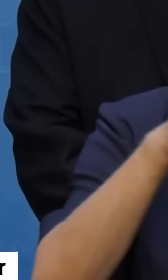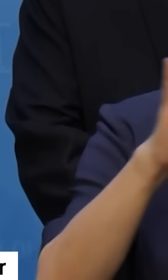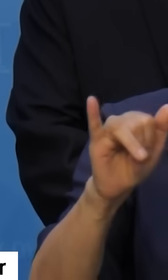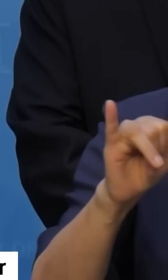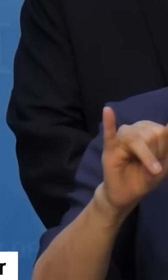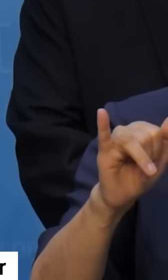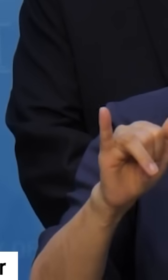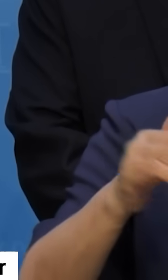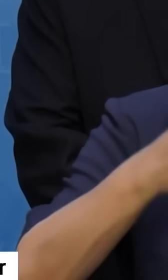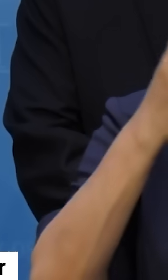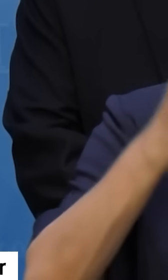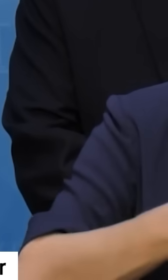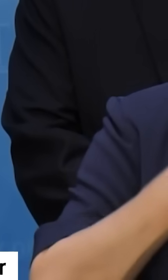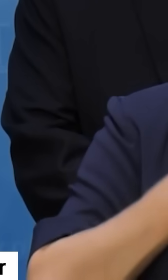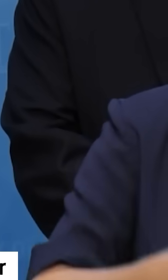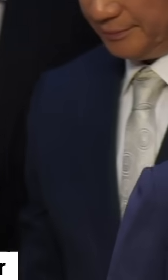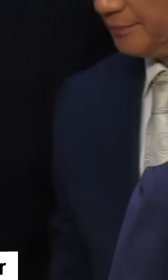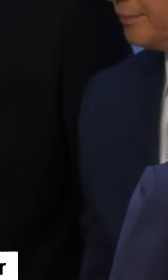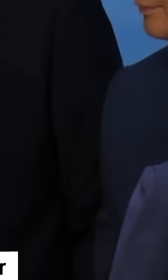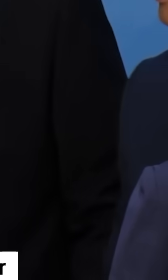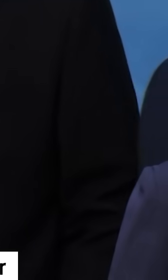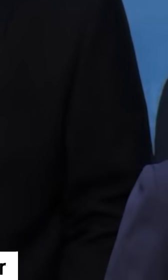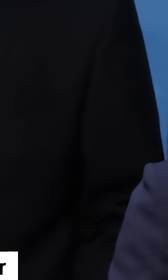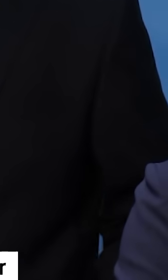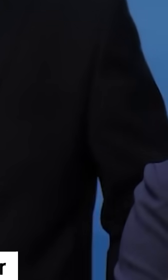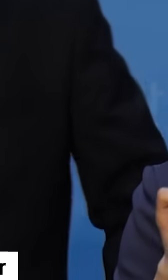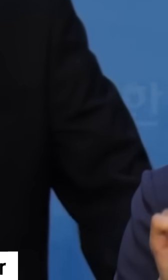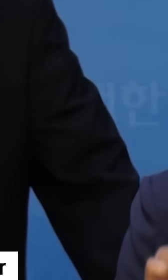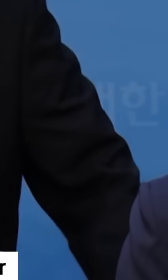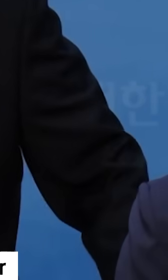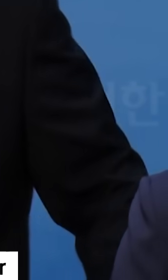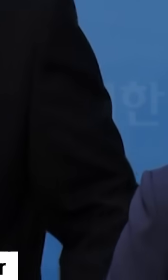분들에게 부탁을 드립니다. 네, 안녕하십니까.